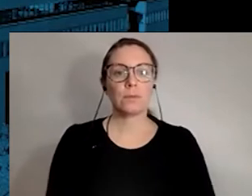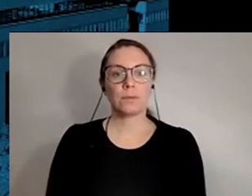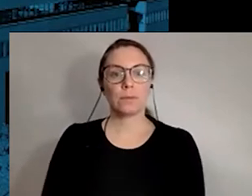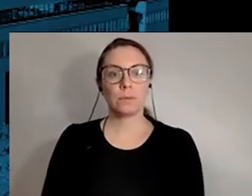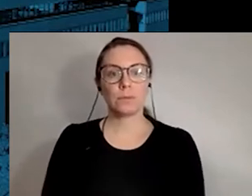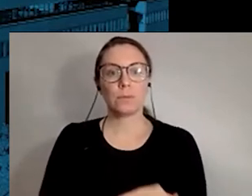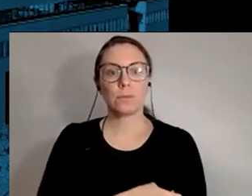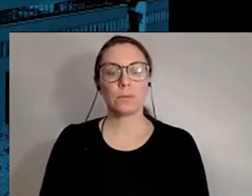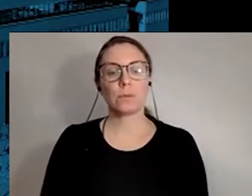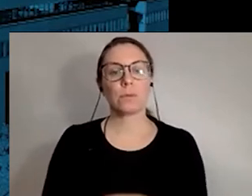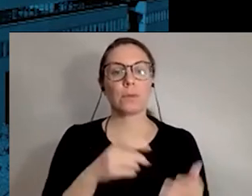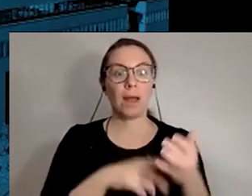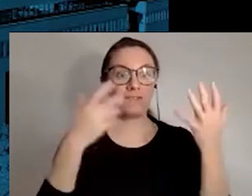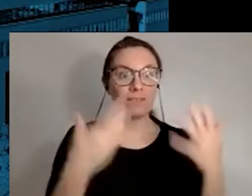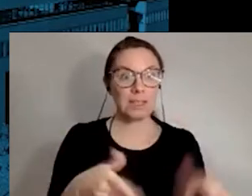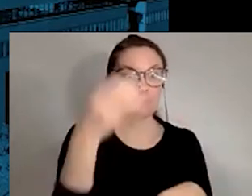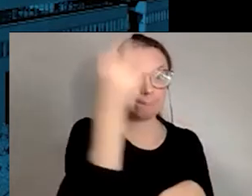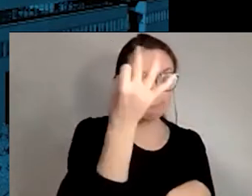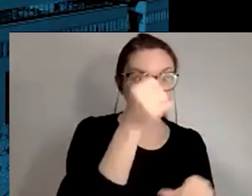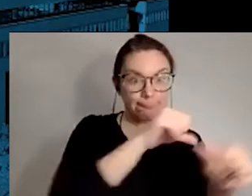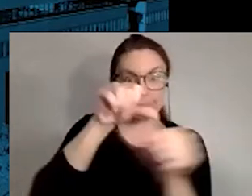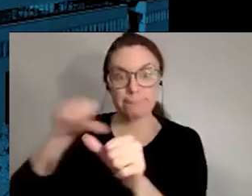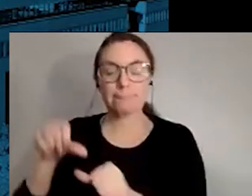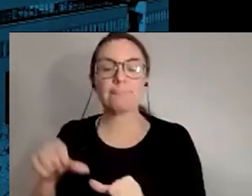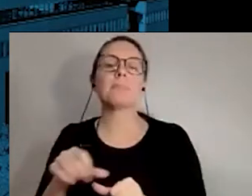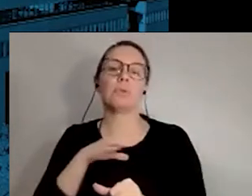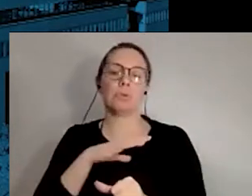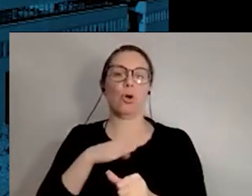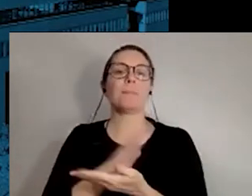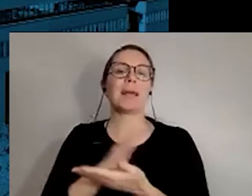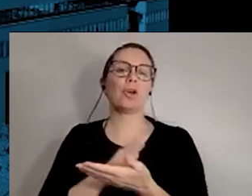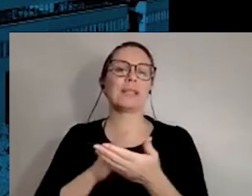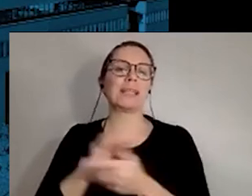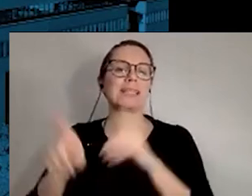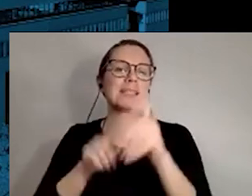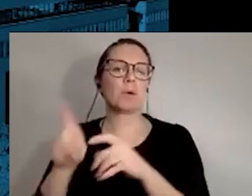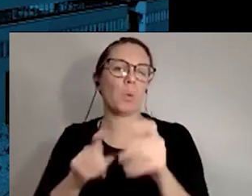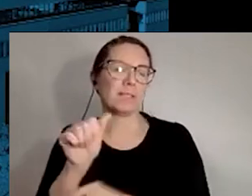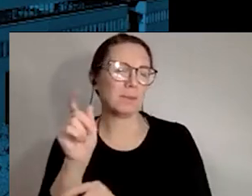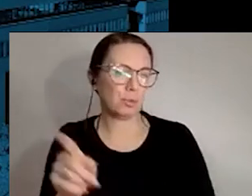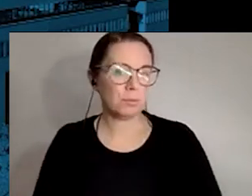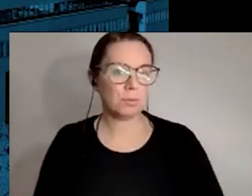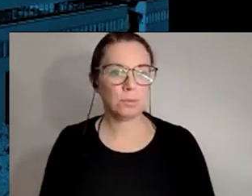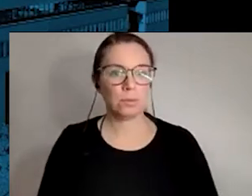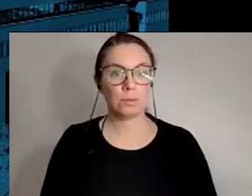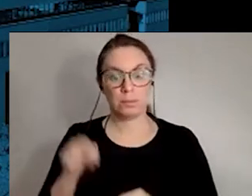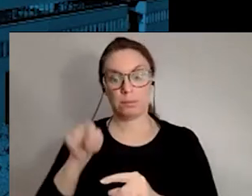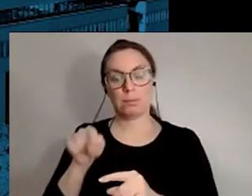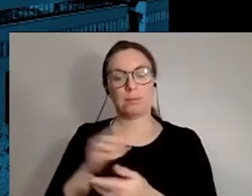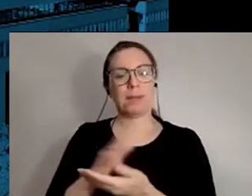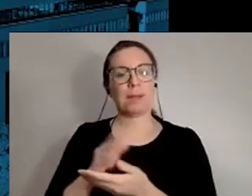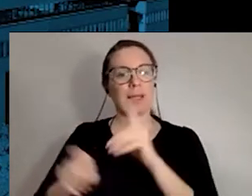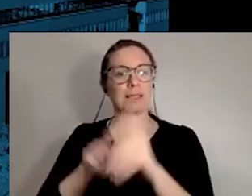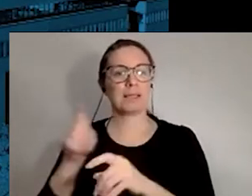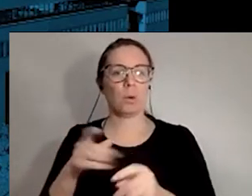uns et des unes, nous aurons une période de 10 minutes de questions. Je vous inviterai, durant la période de questions, à poser vos